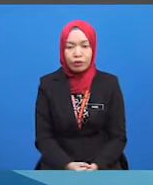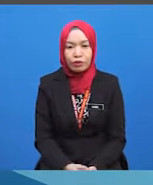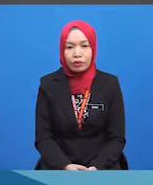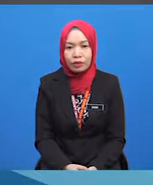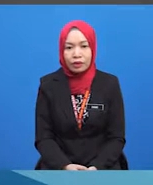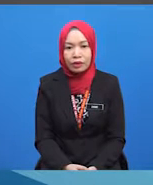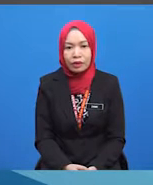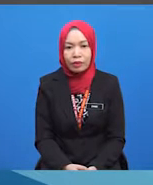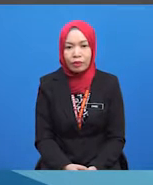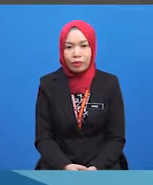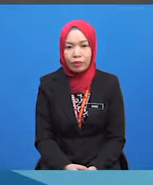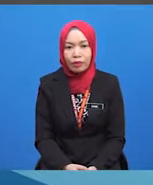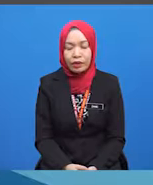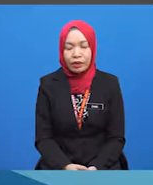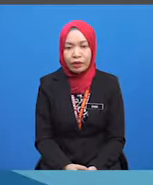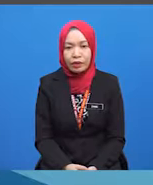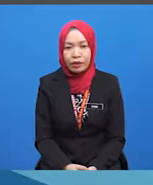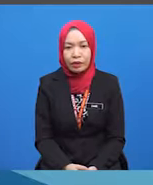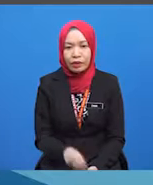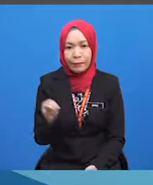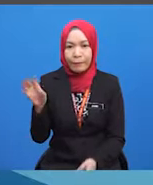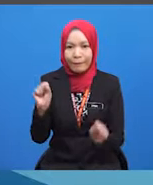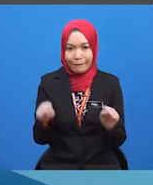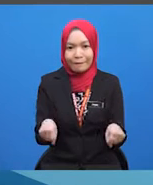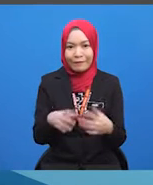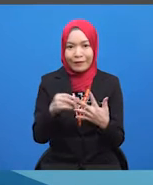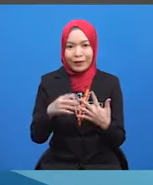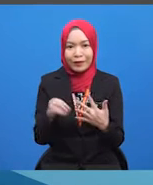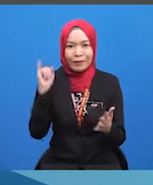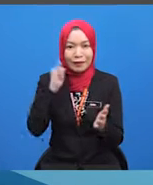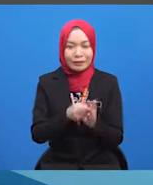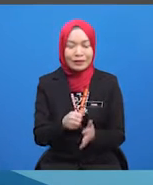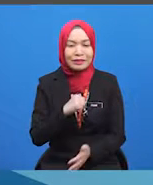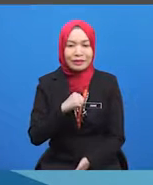boleh memilih imej mengikut pilihan masing-masing.